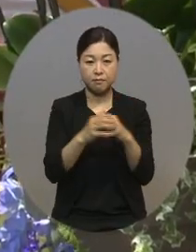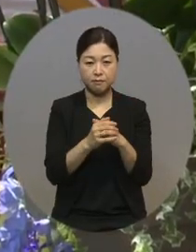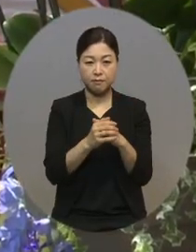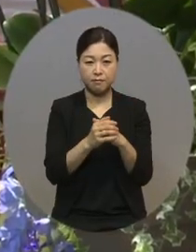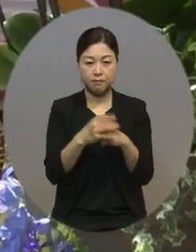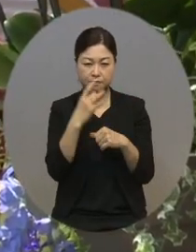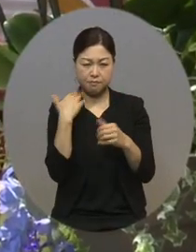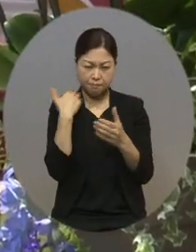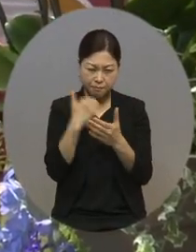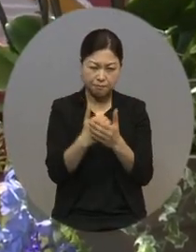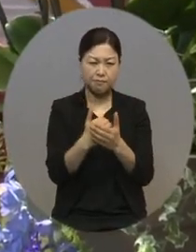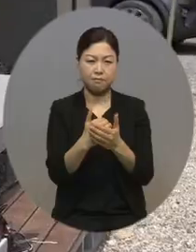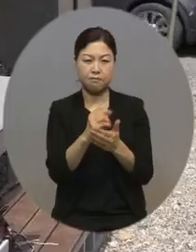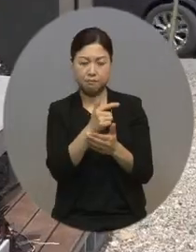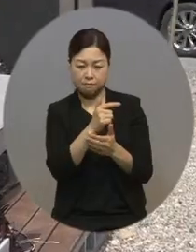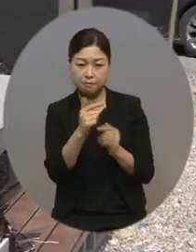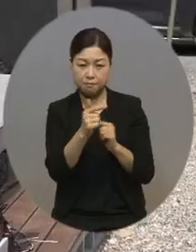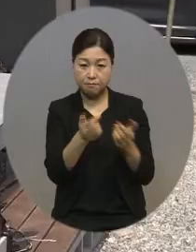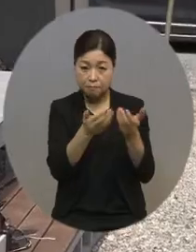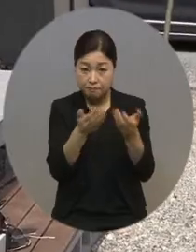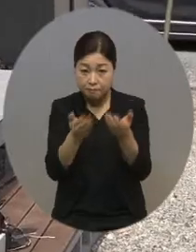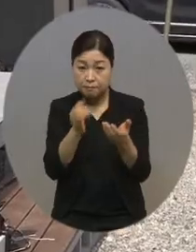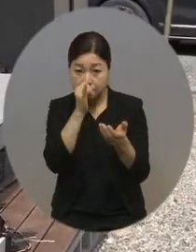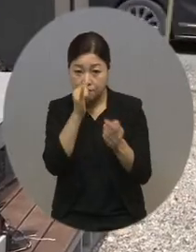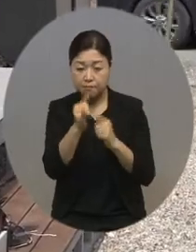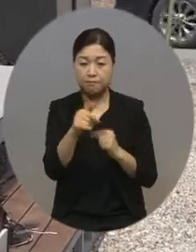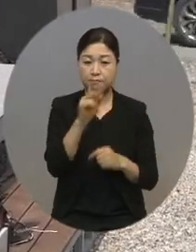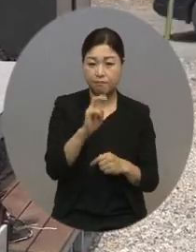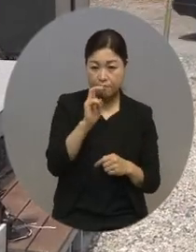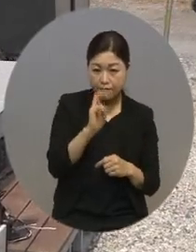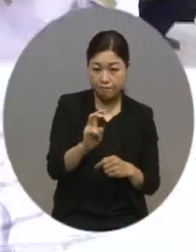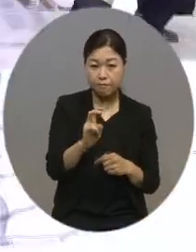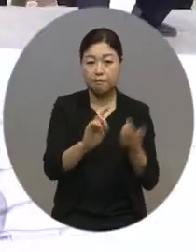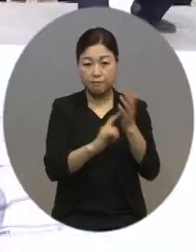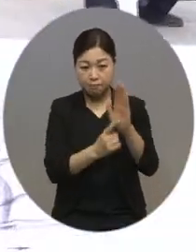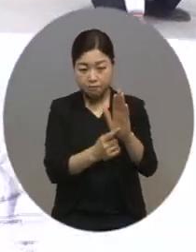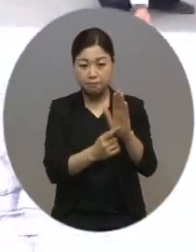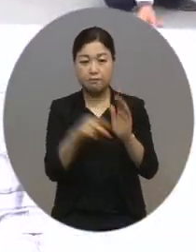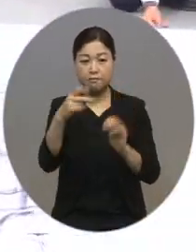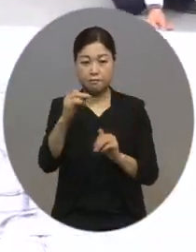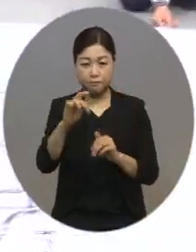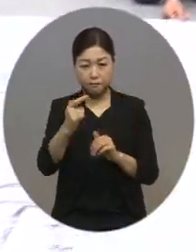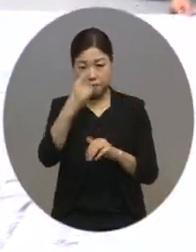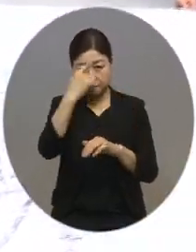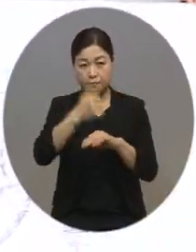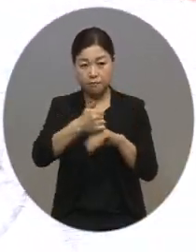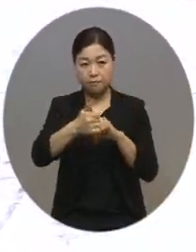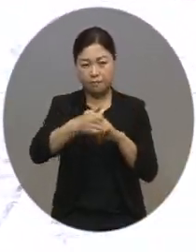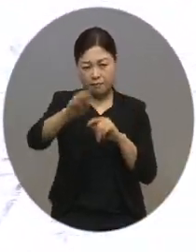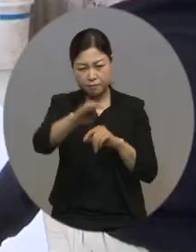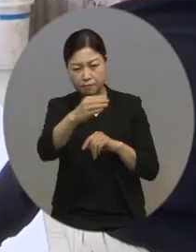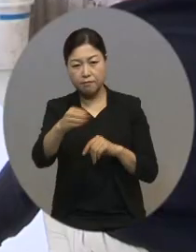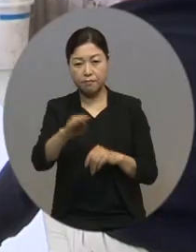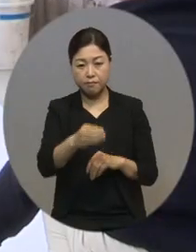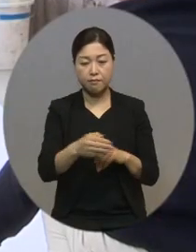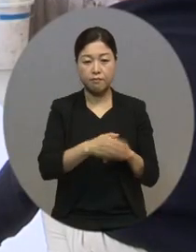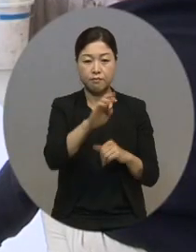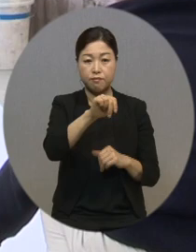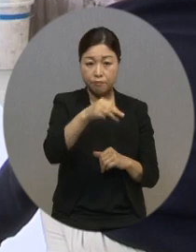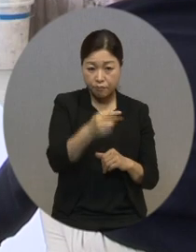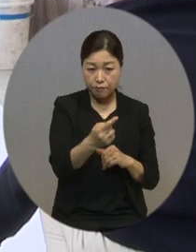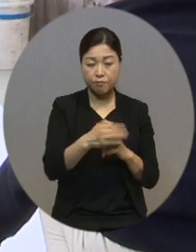풍년을 기원하는 헌공과 현악 삼중주 앙상블 공연, 도원스님의 붓 퍼포먼스,